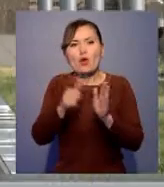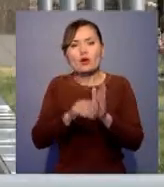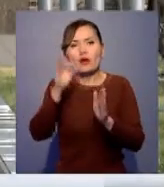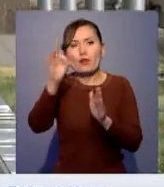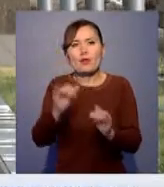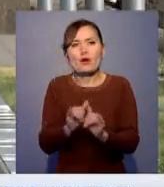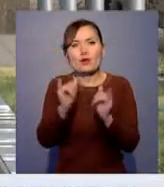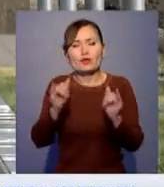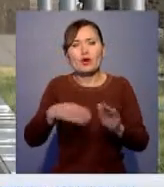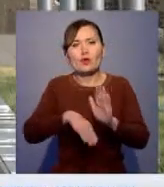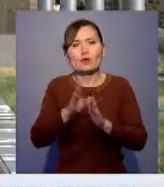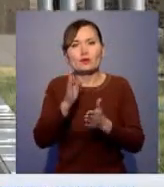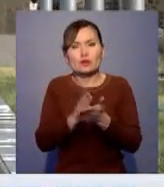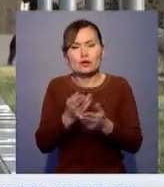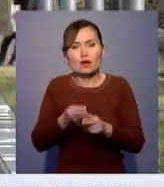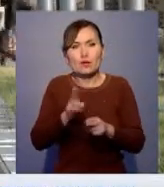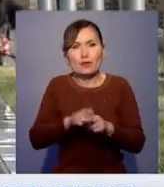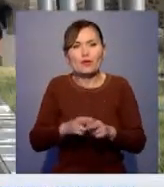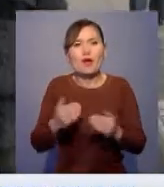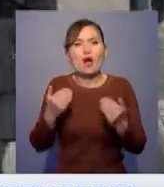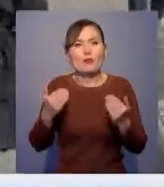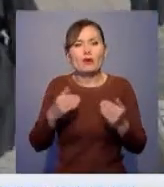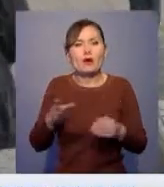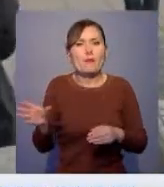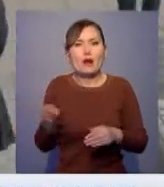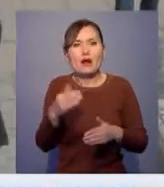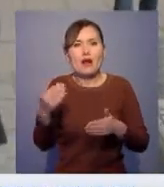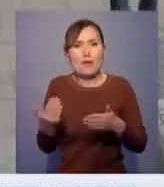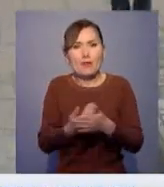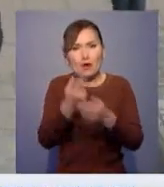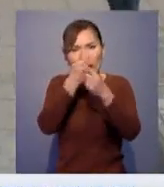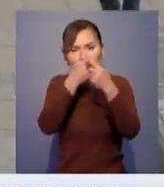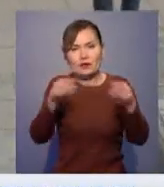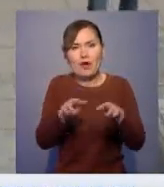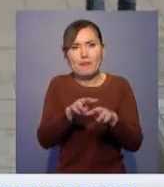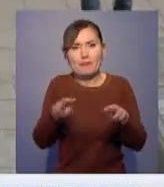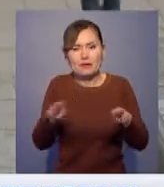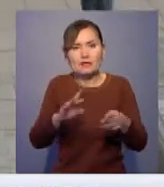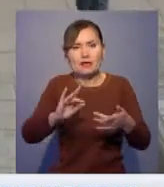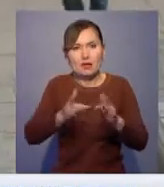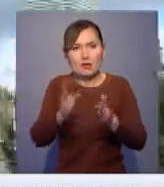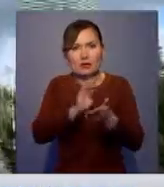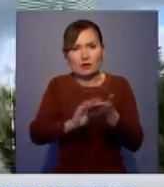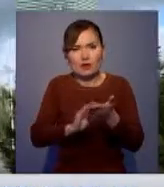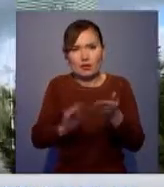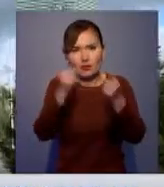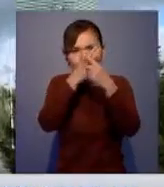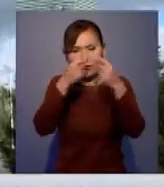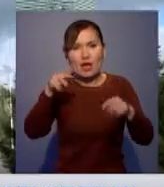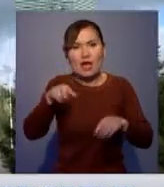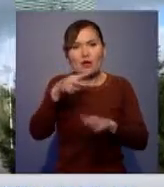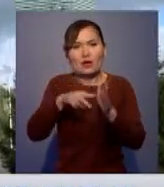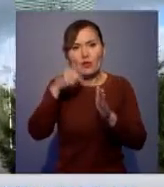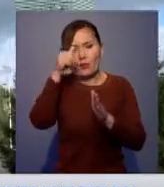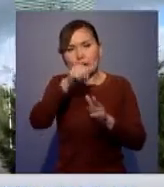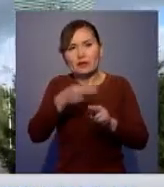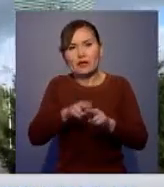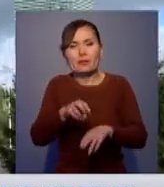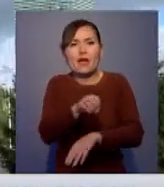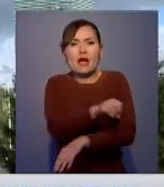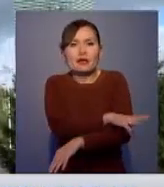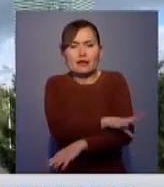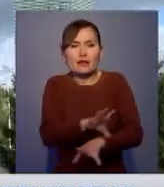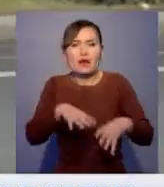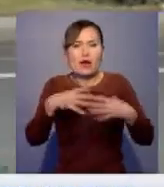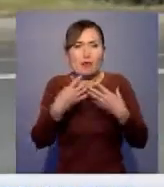16%-ке өскені ескерілмеген. Бүгін осыған қатысты барлық ақпаратты министрлік өз сайтында жариялады. 2017 жылдың 2-ші 90-ында кедейлік шегі